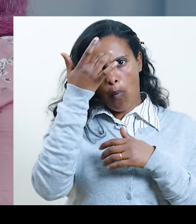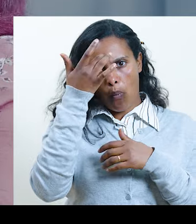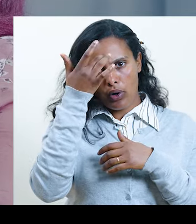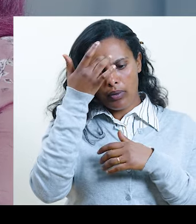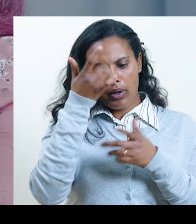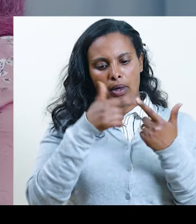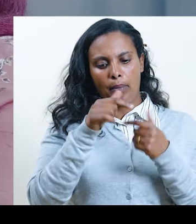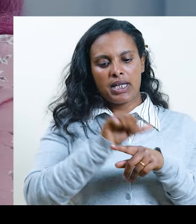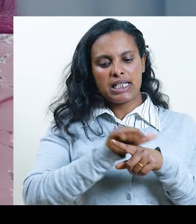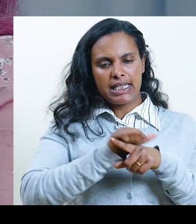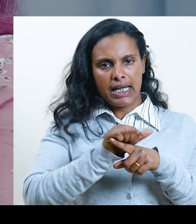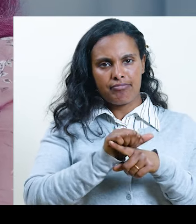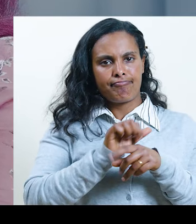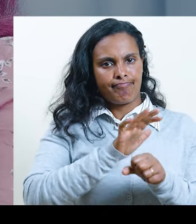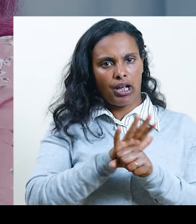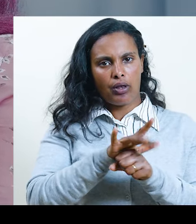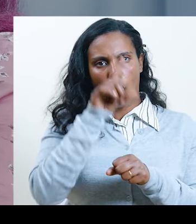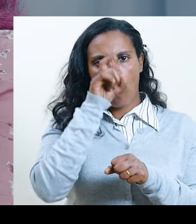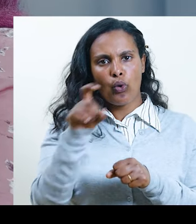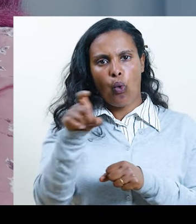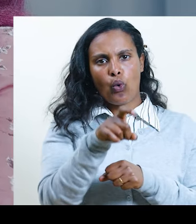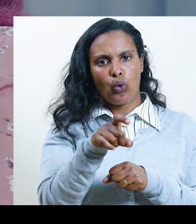ህመሙን የሚታመምን ሰው በስልጠና አብቀተሹ